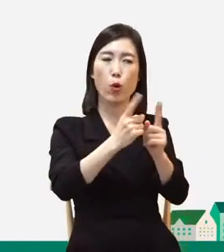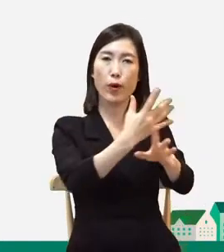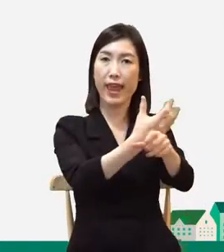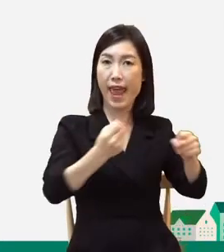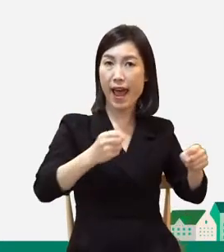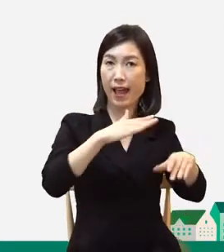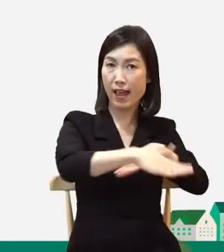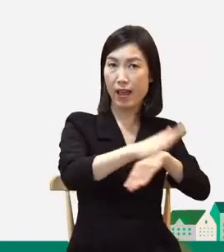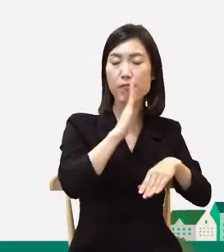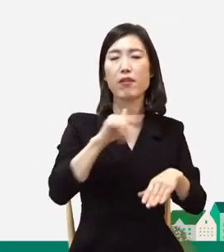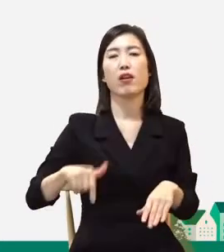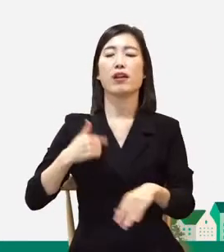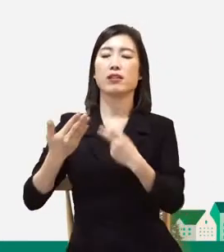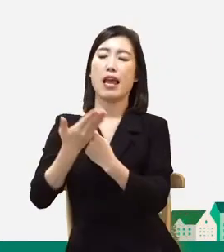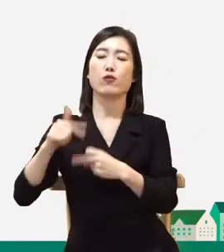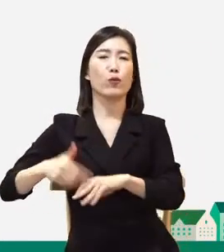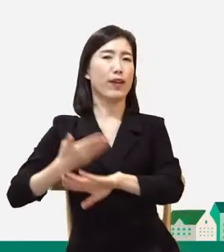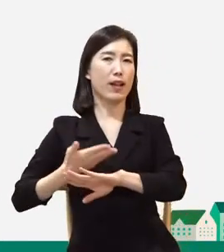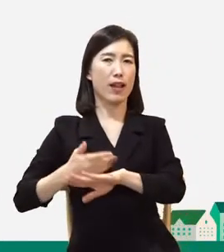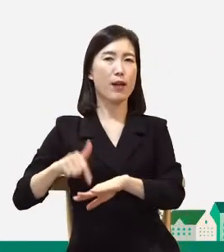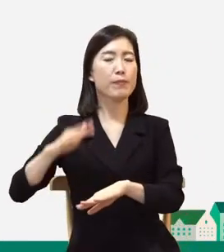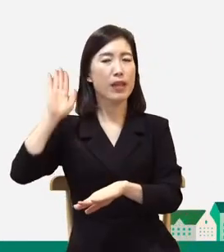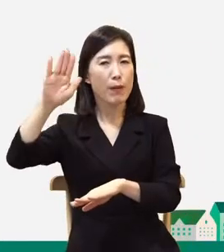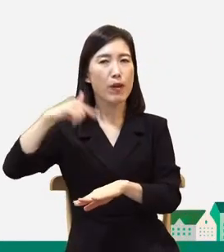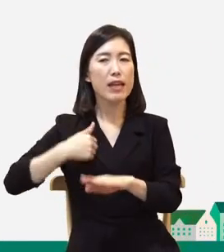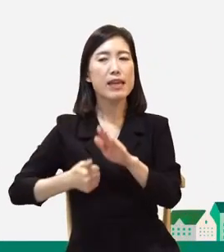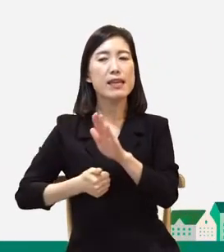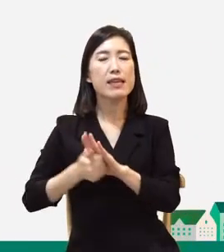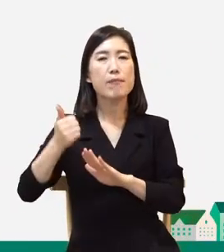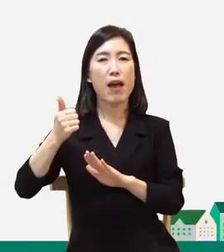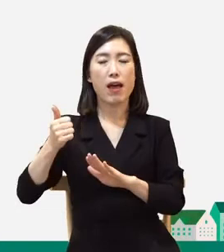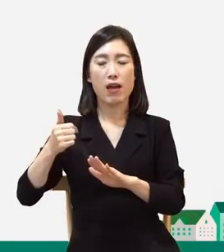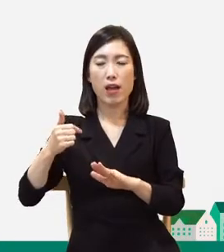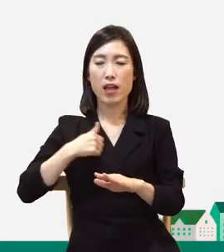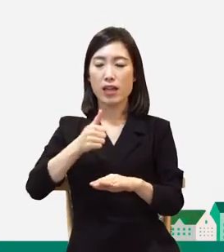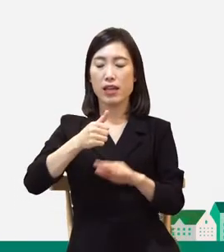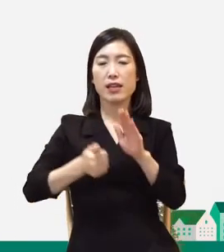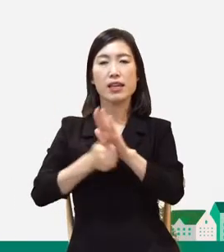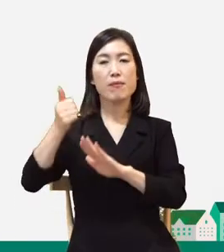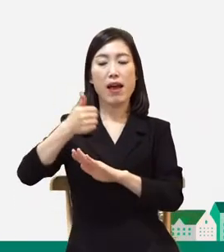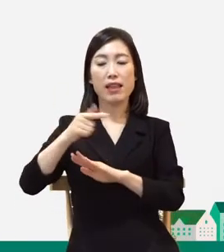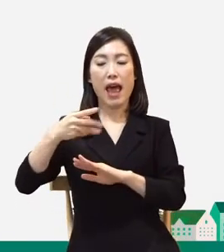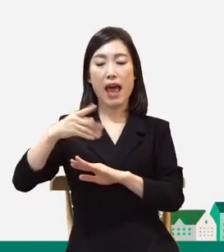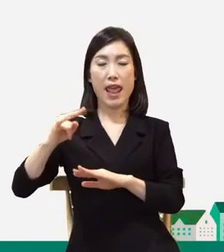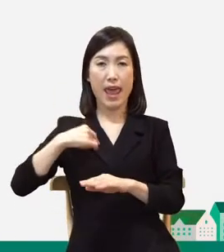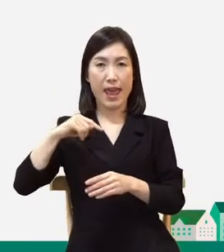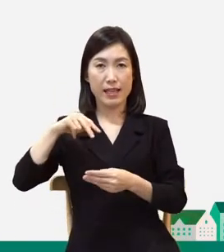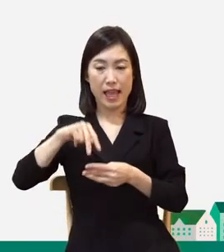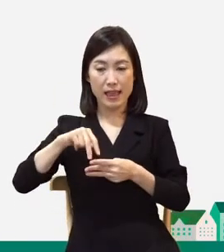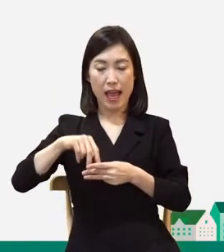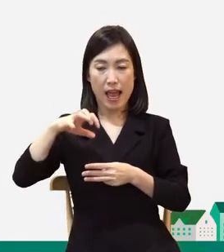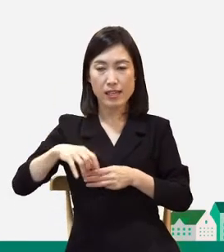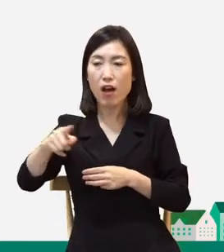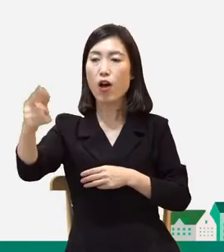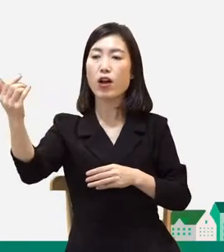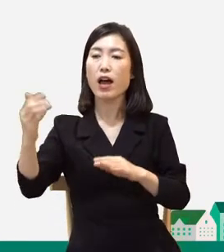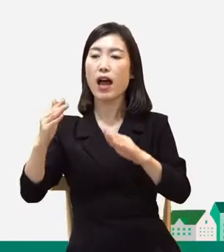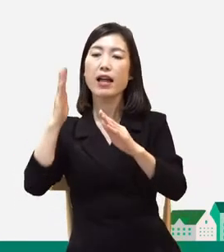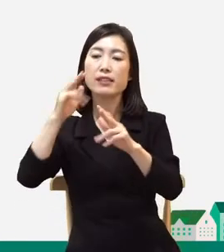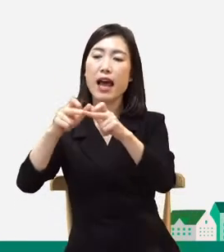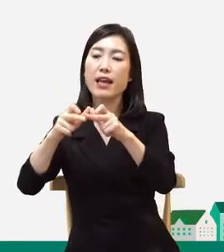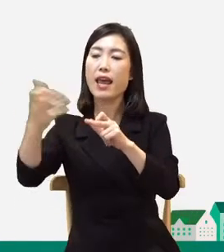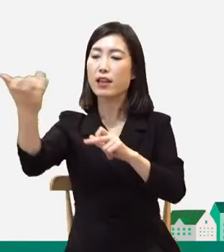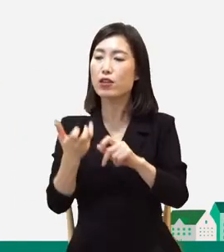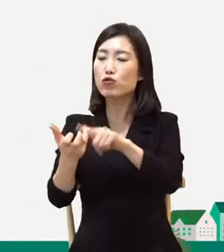상황인데 저희는 저희 희망나래가 입주자랑 직접 그렇게 계약하고 있습니다. 저희 지원주택의